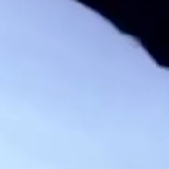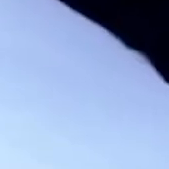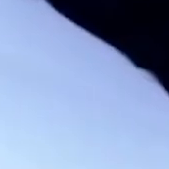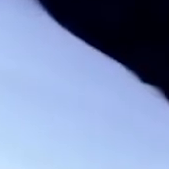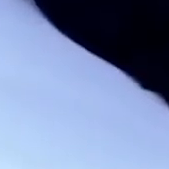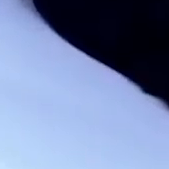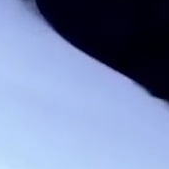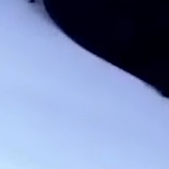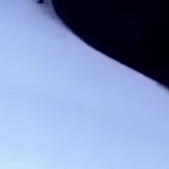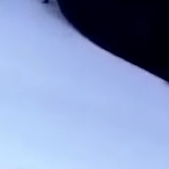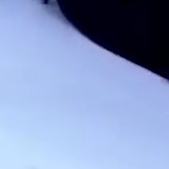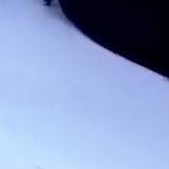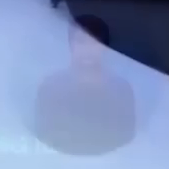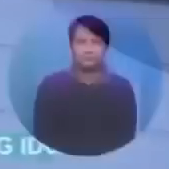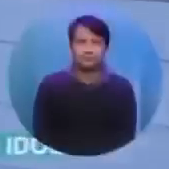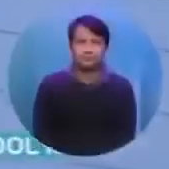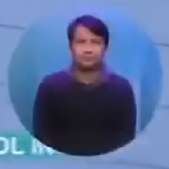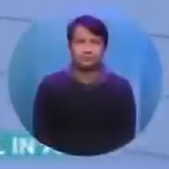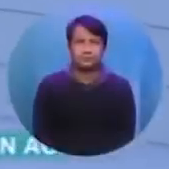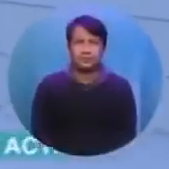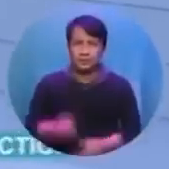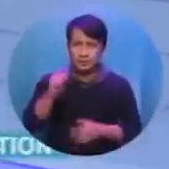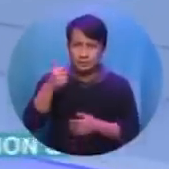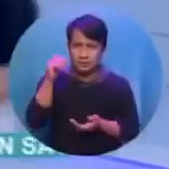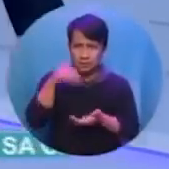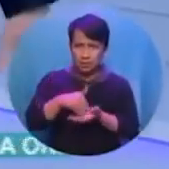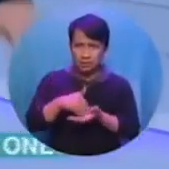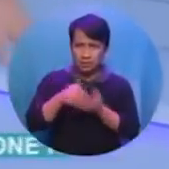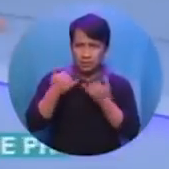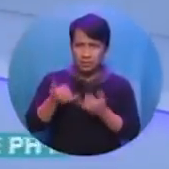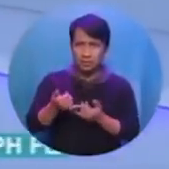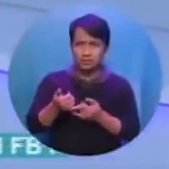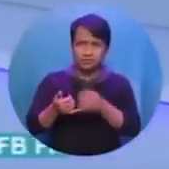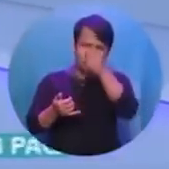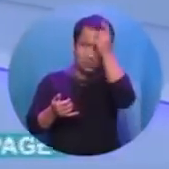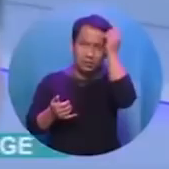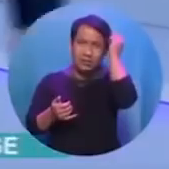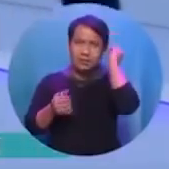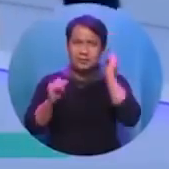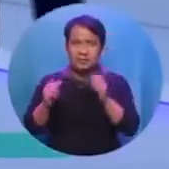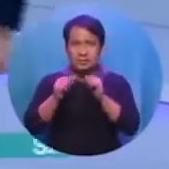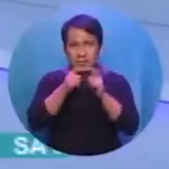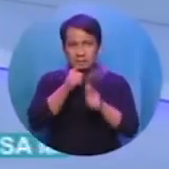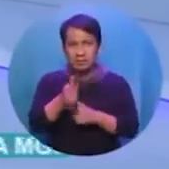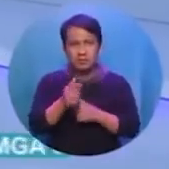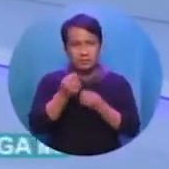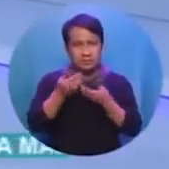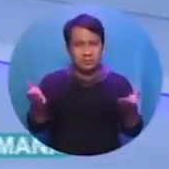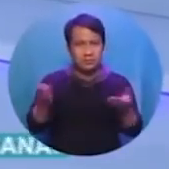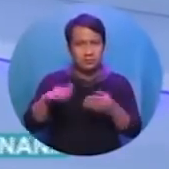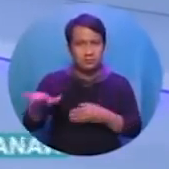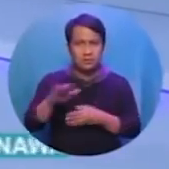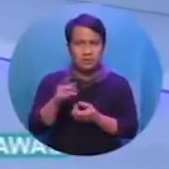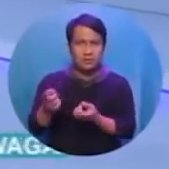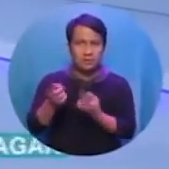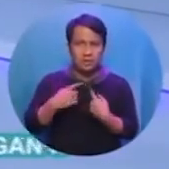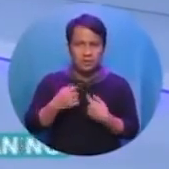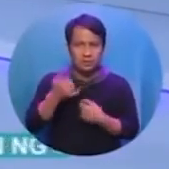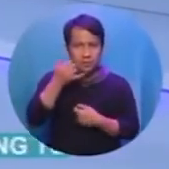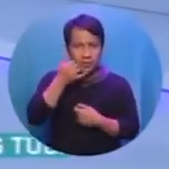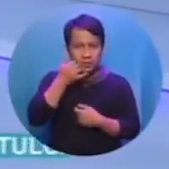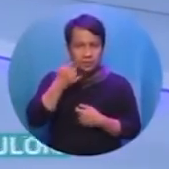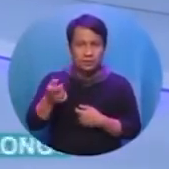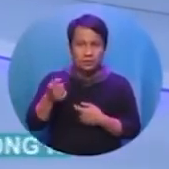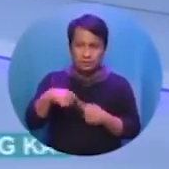Okay, bigyan na ng tulong 10,000 pesos sa mapalad na sumagot ng